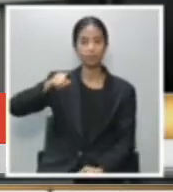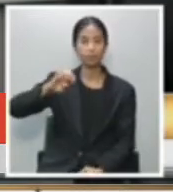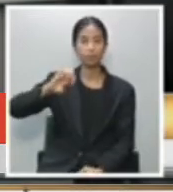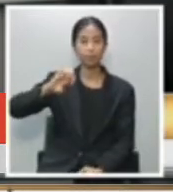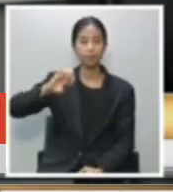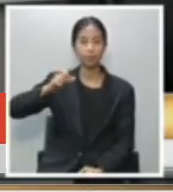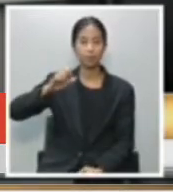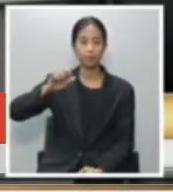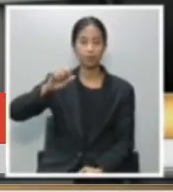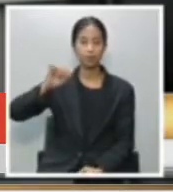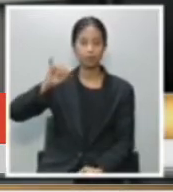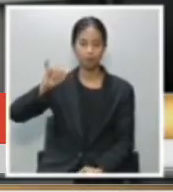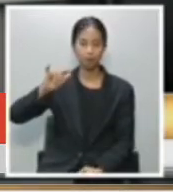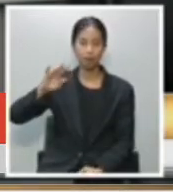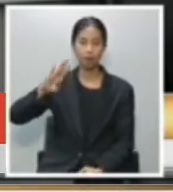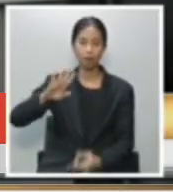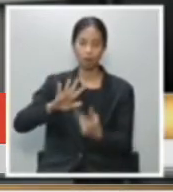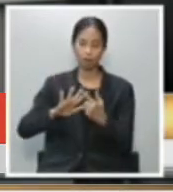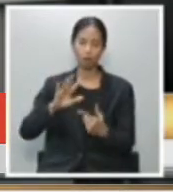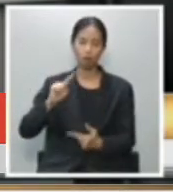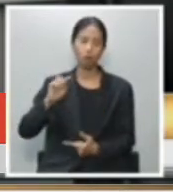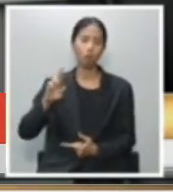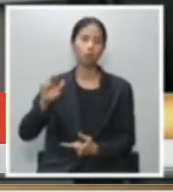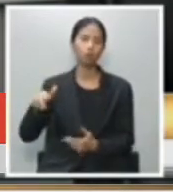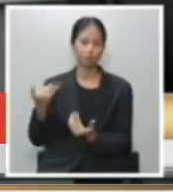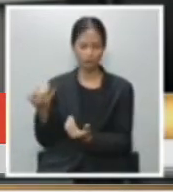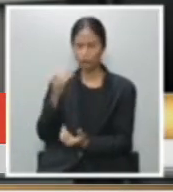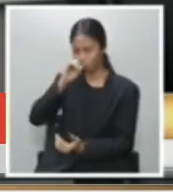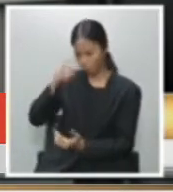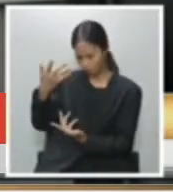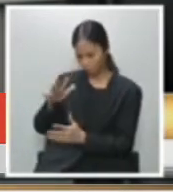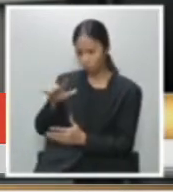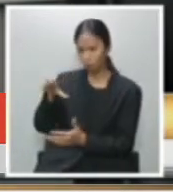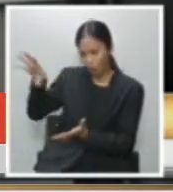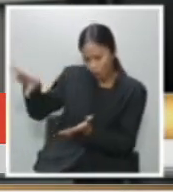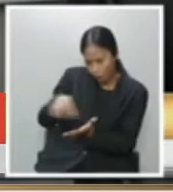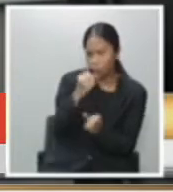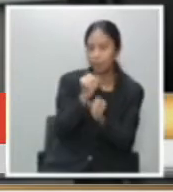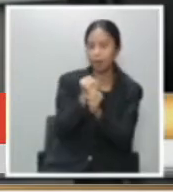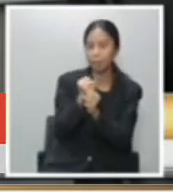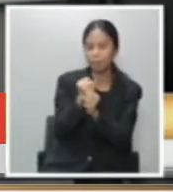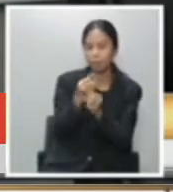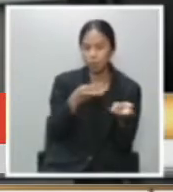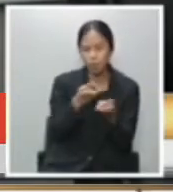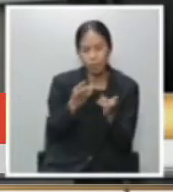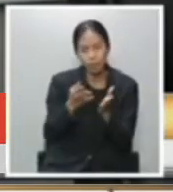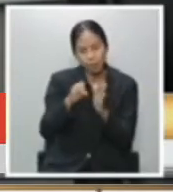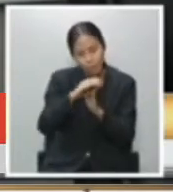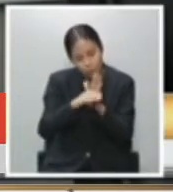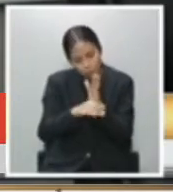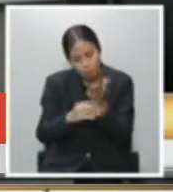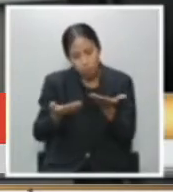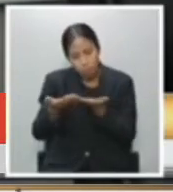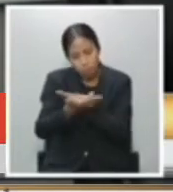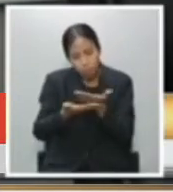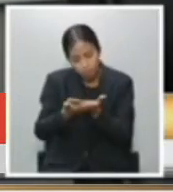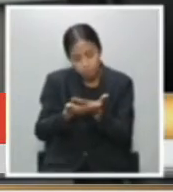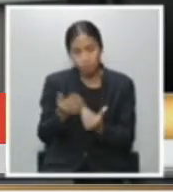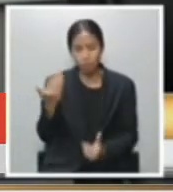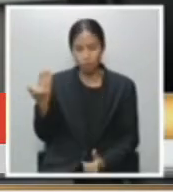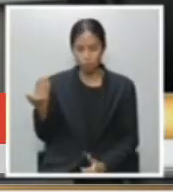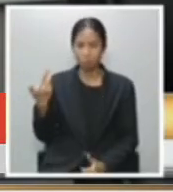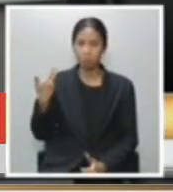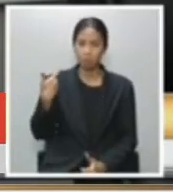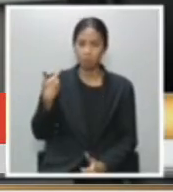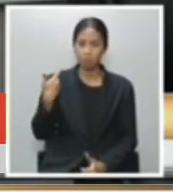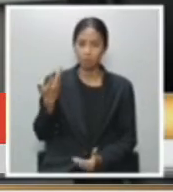เจน 4-5 ประเด็นครับก็นำเอานั้นไปเป็นผลการศึกษาท่านสงวนพงษ์มณีพูดชัดมากก็